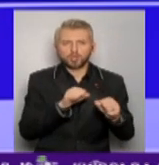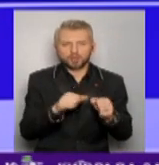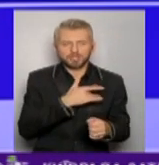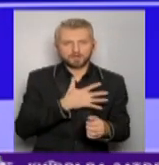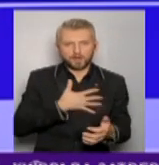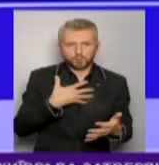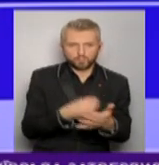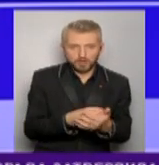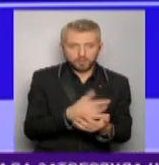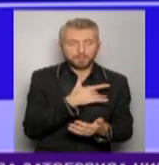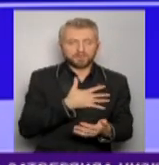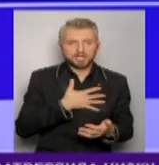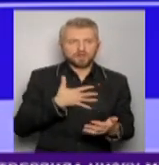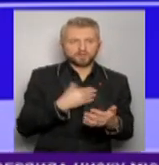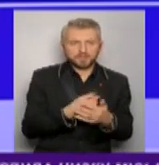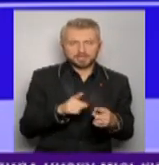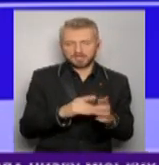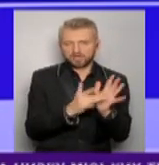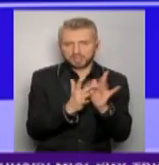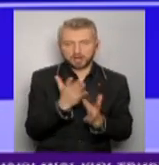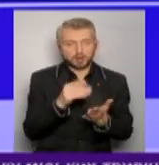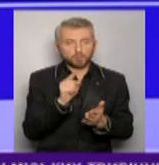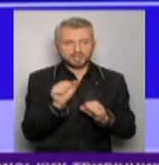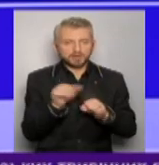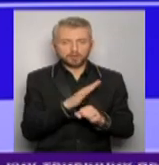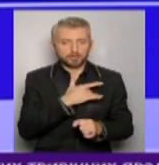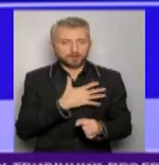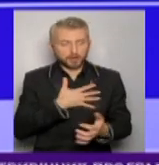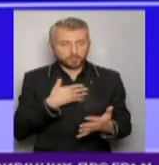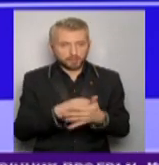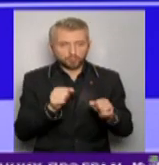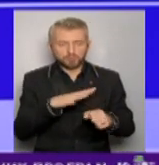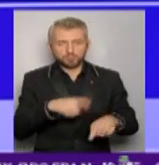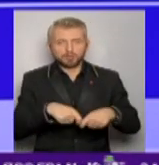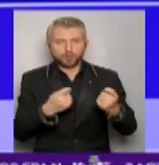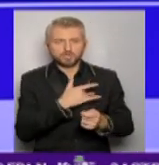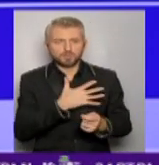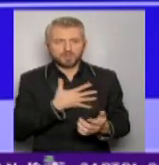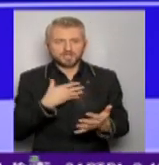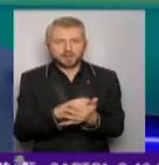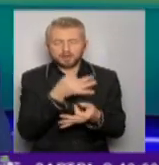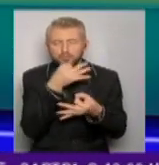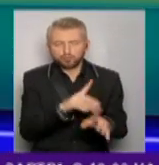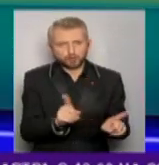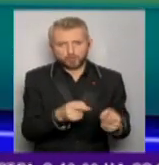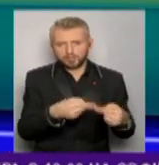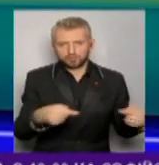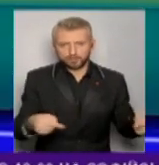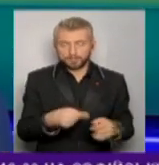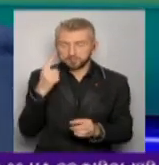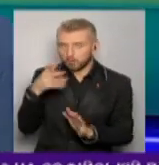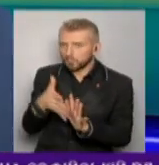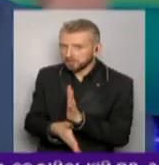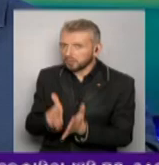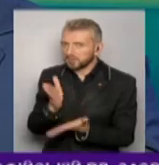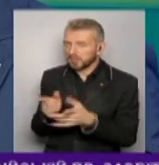Приватна власність – це святе. Якщо ви не захищаєте приватну власність, то може бути порушена приватна власність на будь-що інше. Зрозуміло. І мають місце